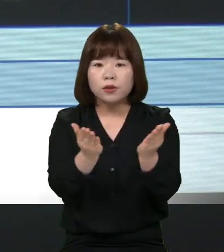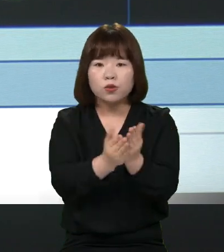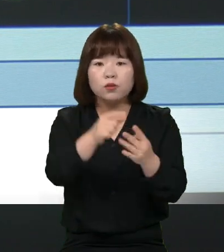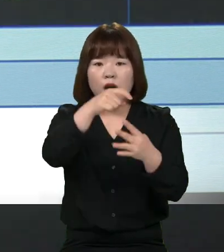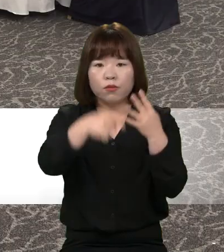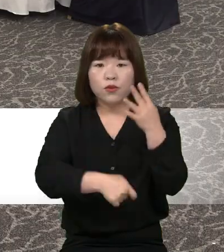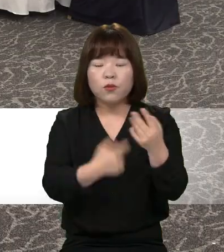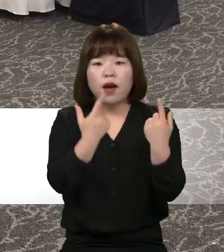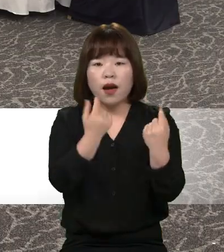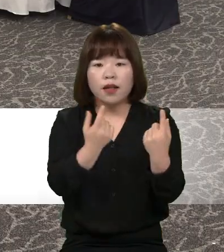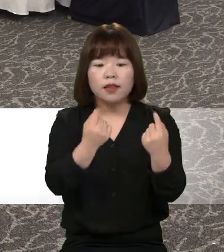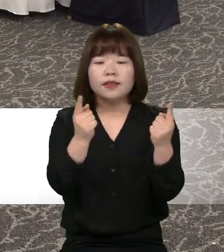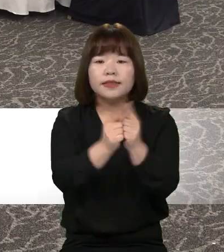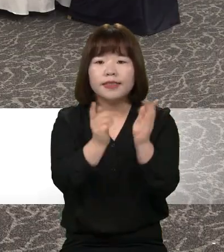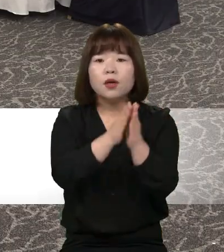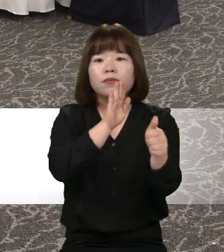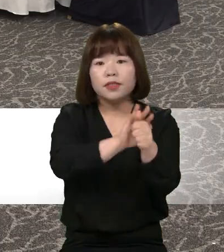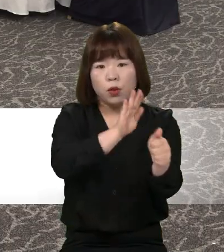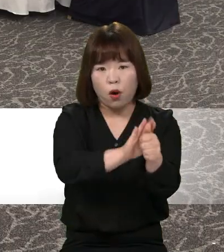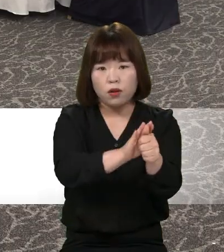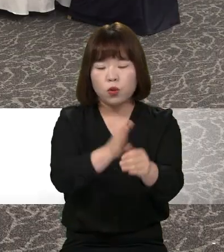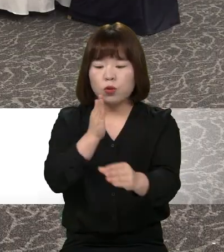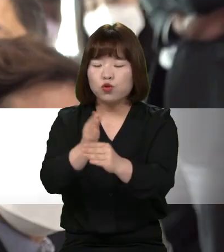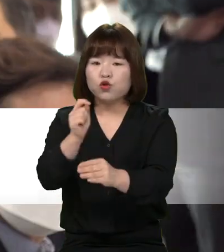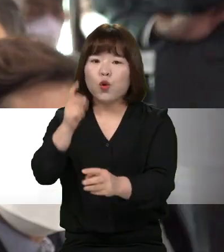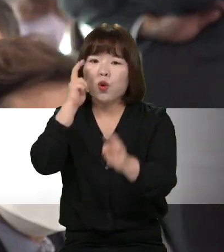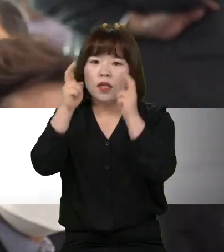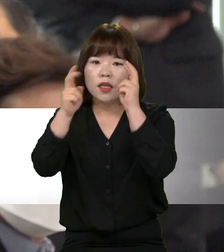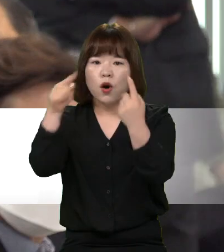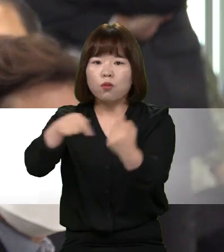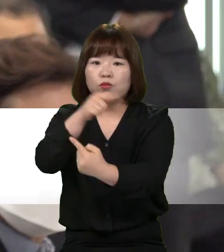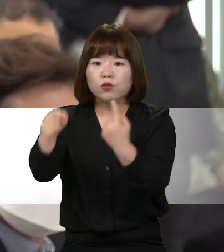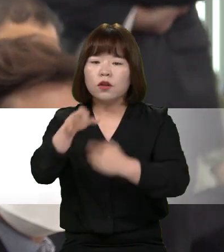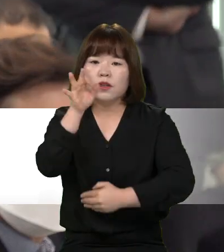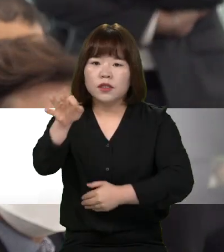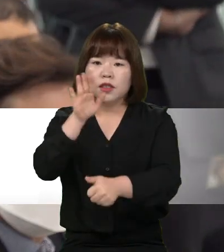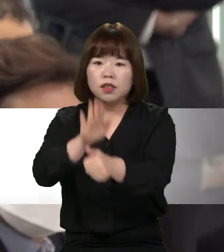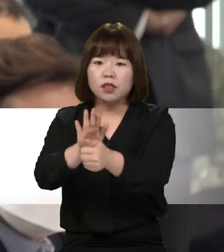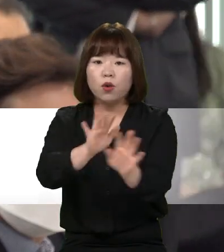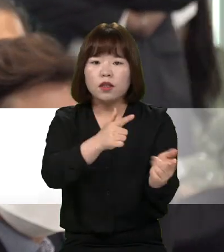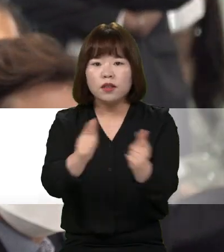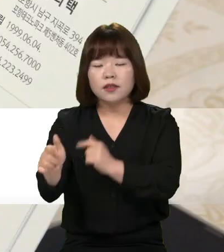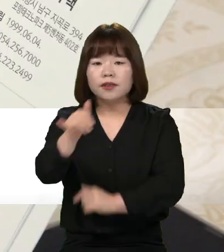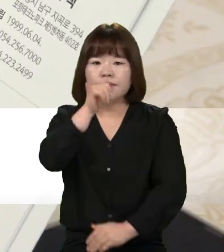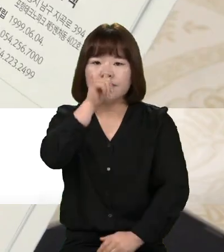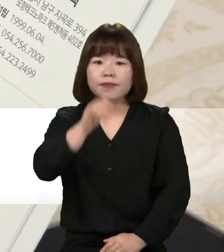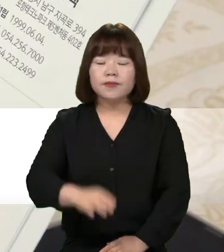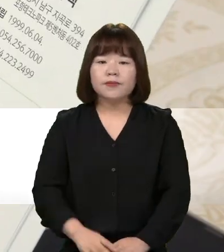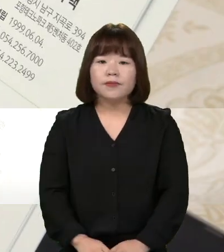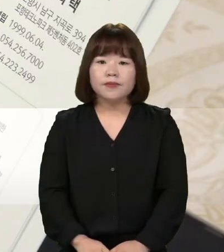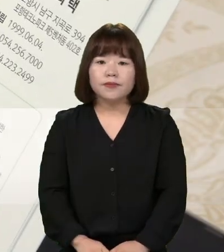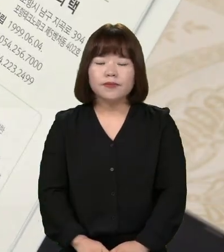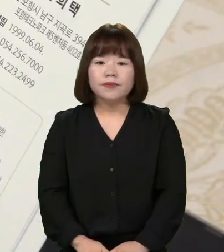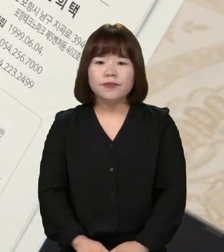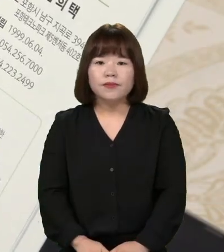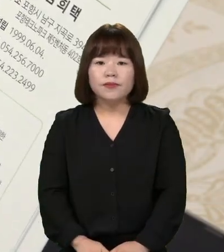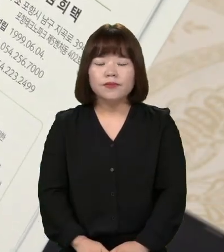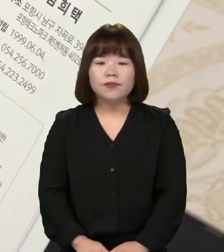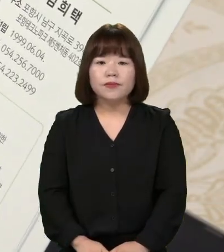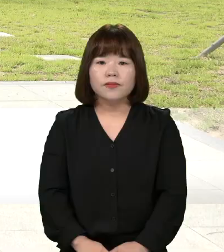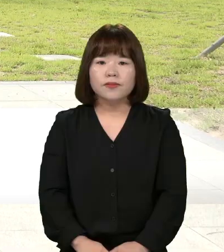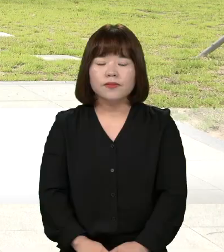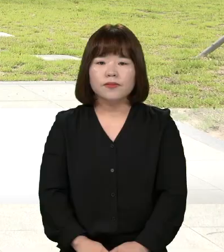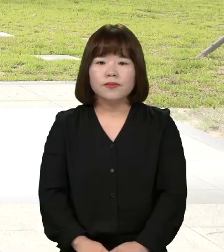맞춤형 패키지 프로그램과 같은 직접 지원과 중소기업 온전 자금지원 우대 등의 영계 지원을 받습니다